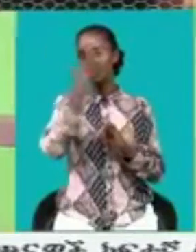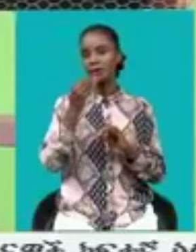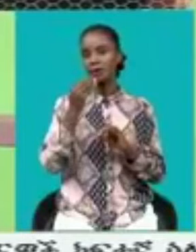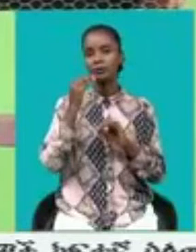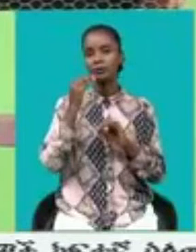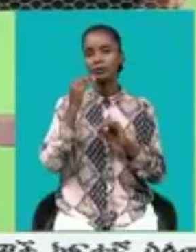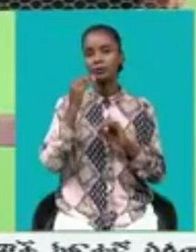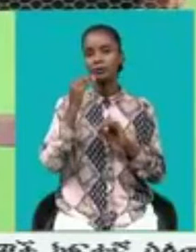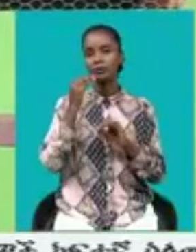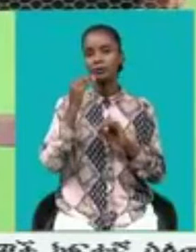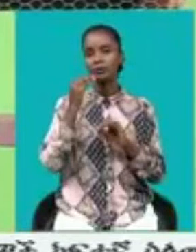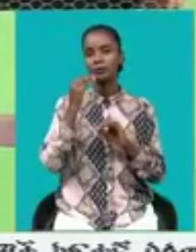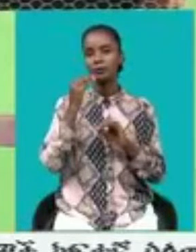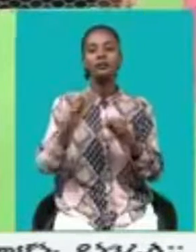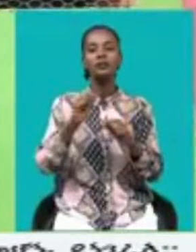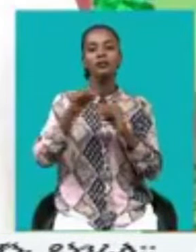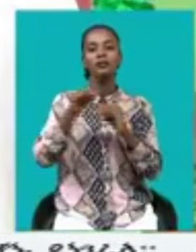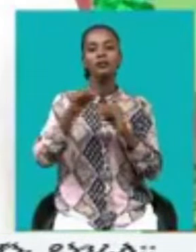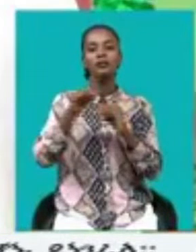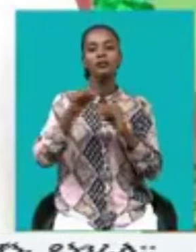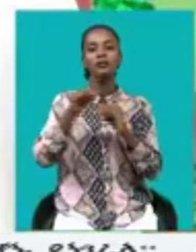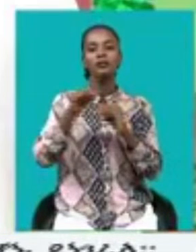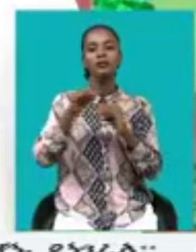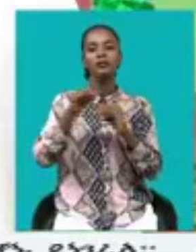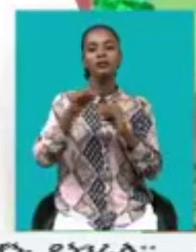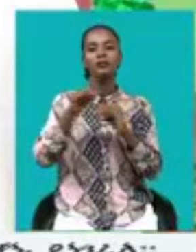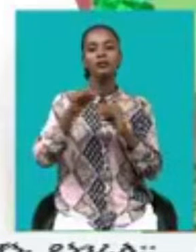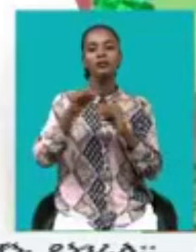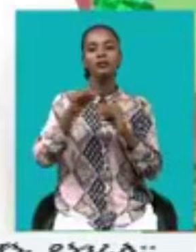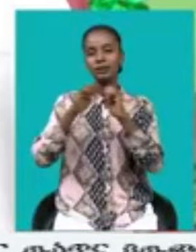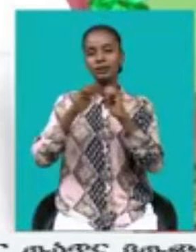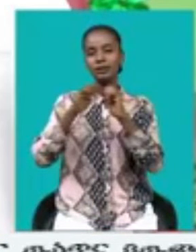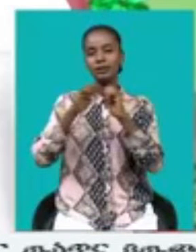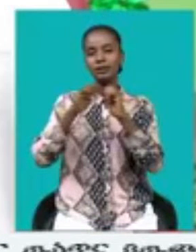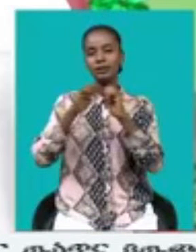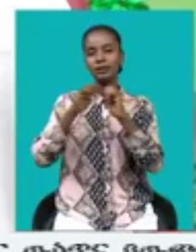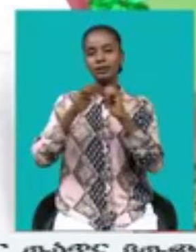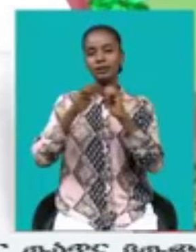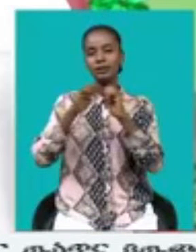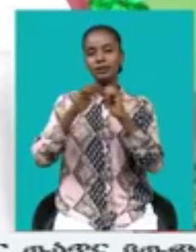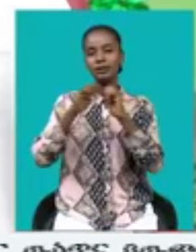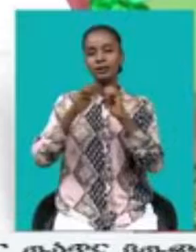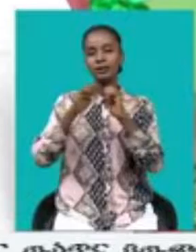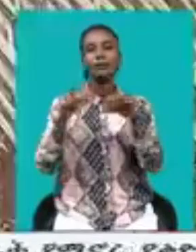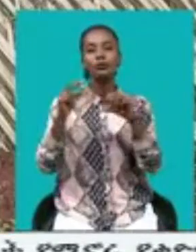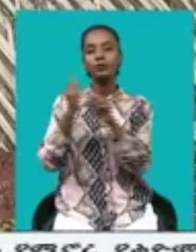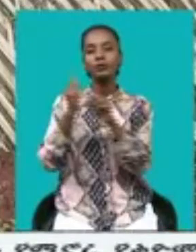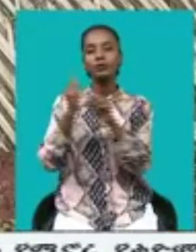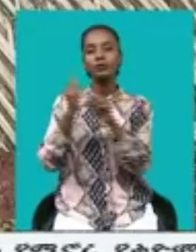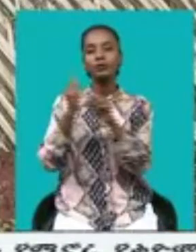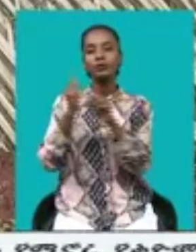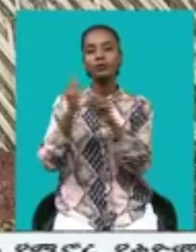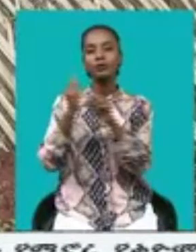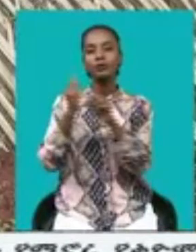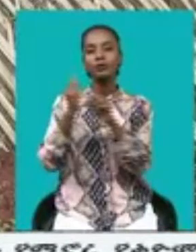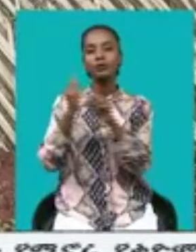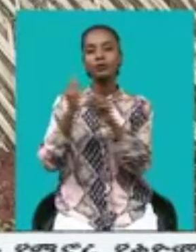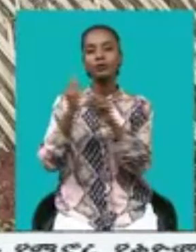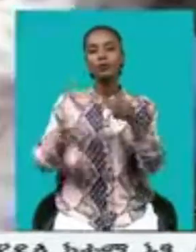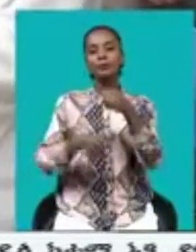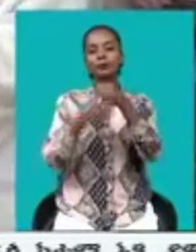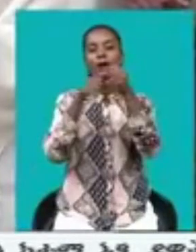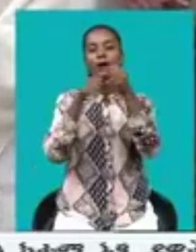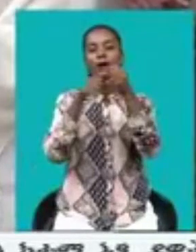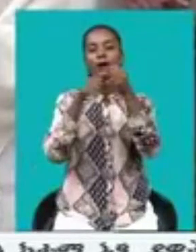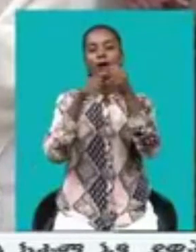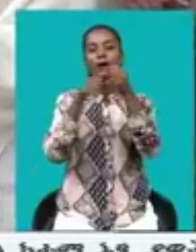ውስጥ ማሳለፍ ችለናል። ስለተደረገልን ድጋፍ ሁሉ እጅግ በጣም እናመሰግናለን። ከቢሮ ሰራተኞችና አመራሮች በተገኘ የገንዘብ ድጋፍ የበጎ